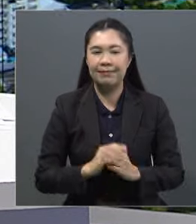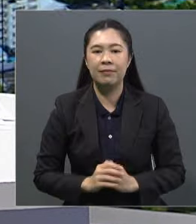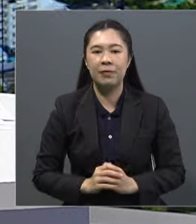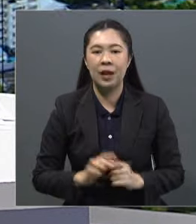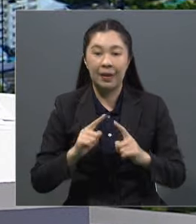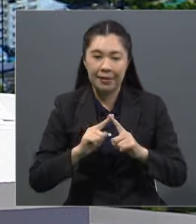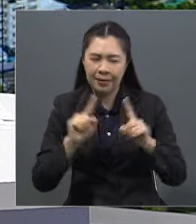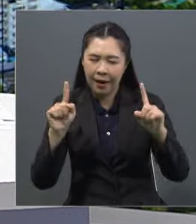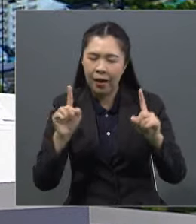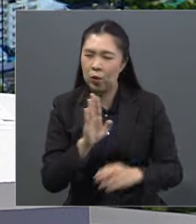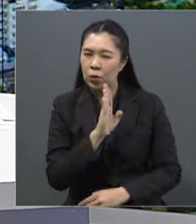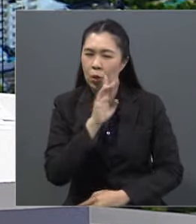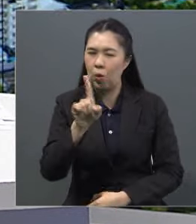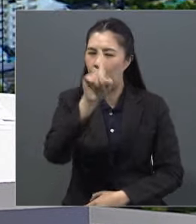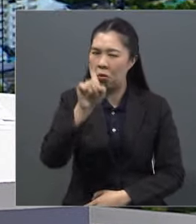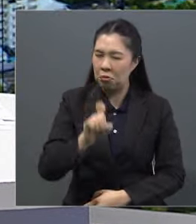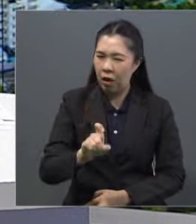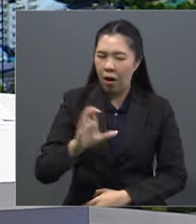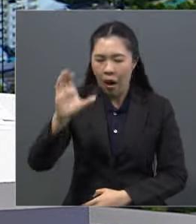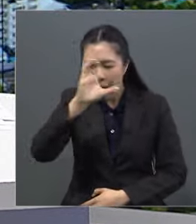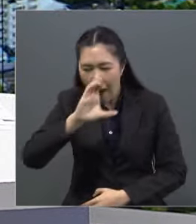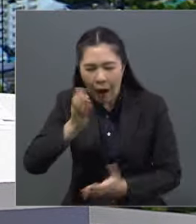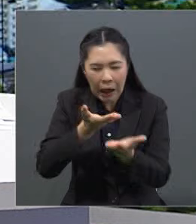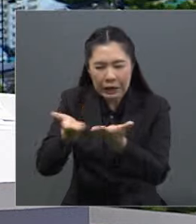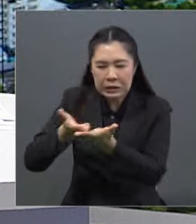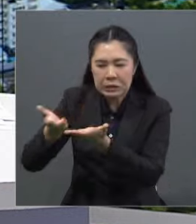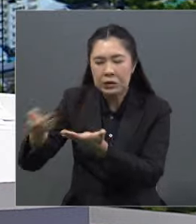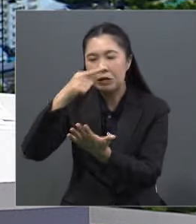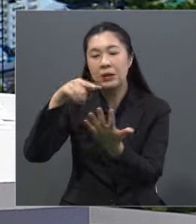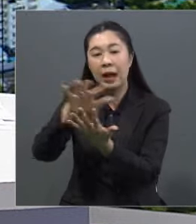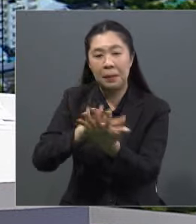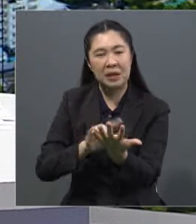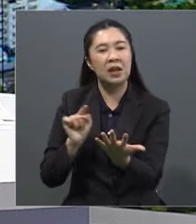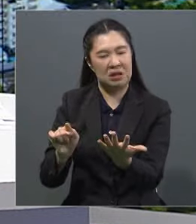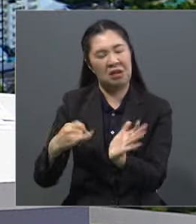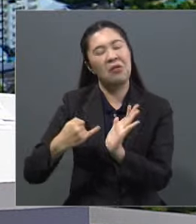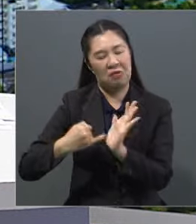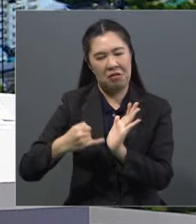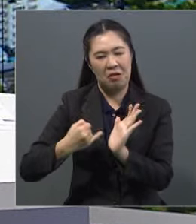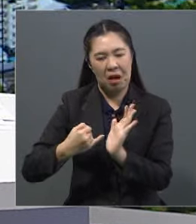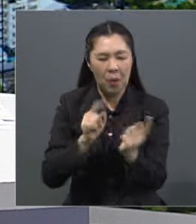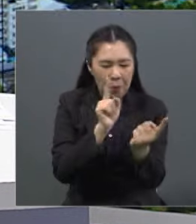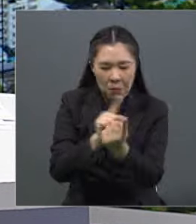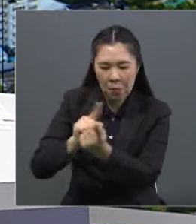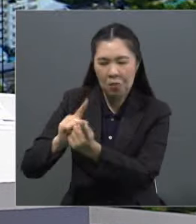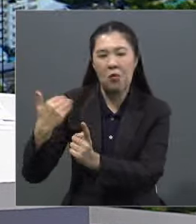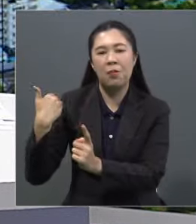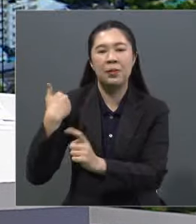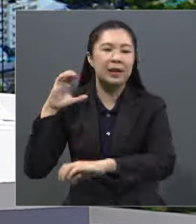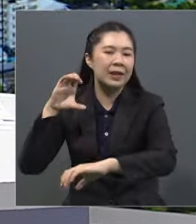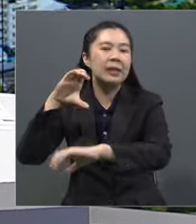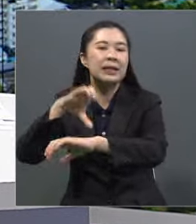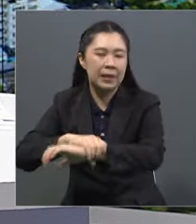แต่ถ้าถามว่าหาง่ายไหมในบ้านเรา คือต้องบอกว่าหาง่ายมากและล่าสุดที่เขาไปจับกันได้ที่จังหวัดนครปฐ